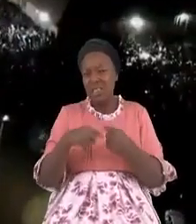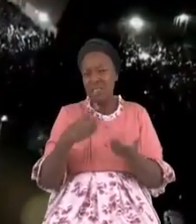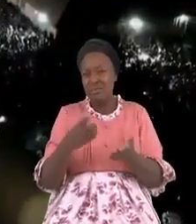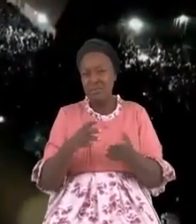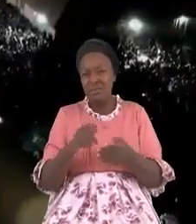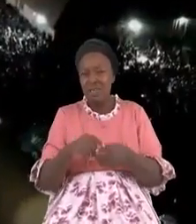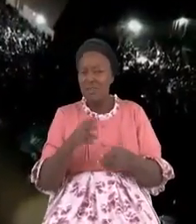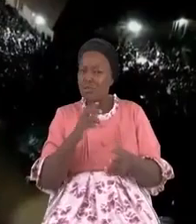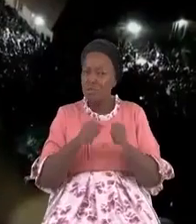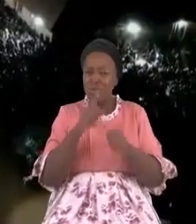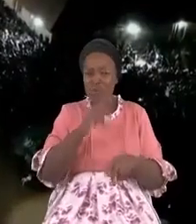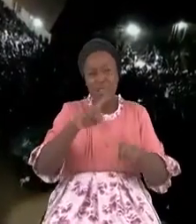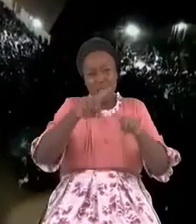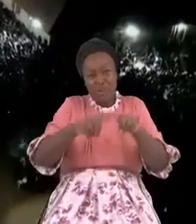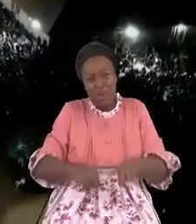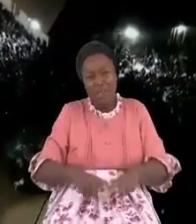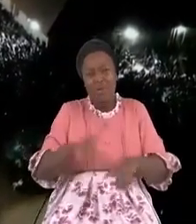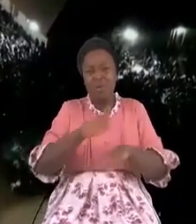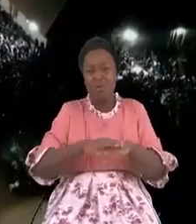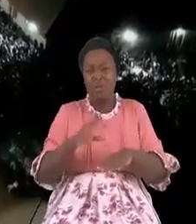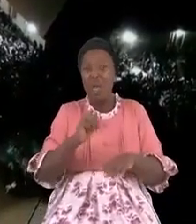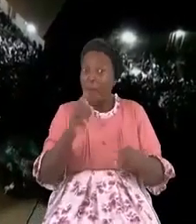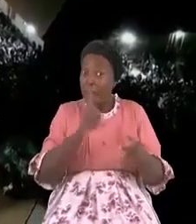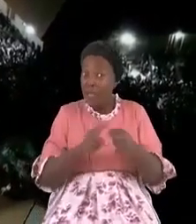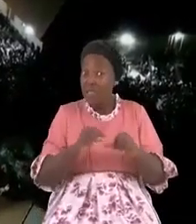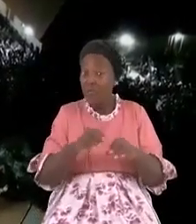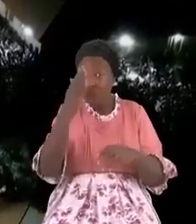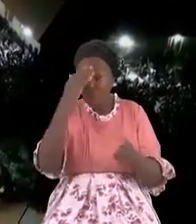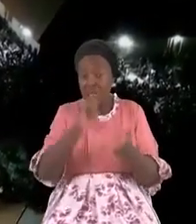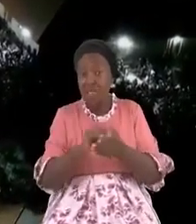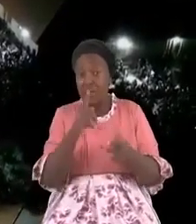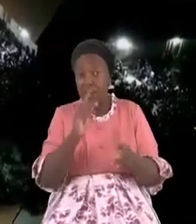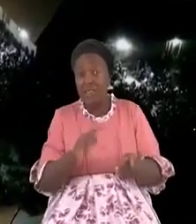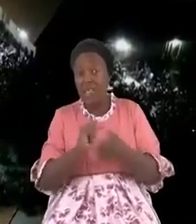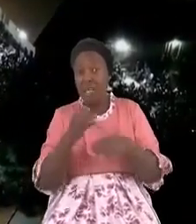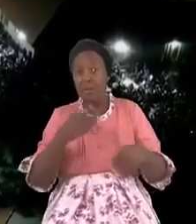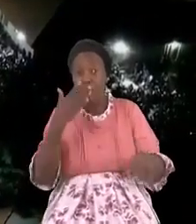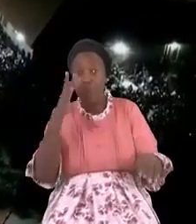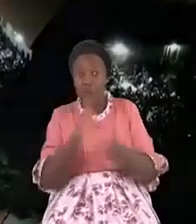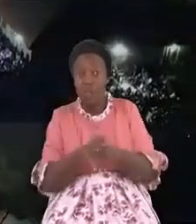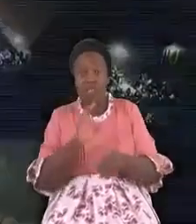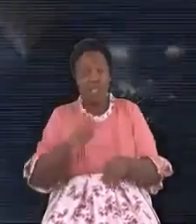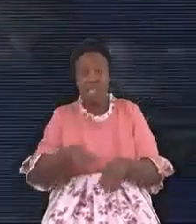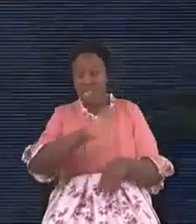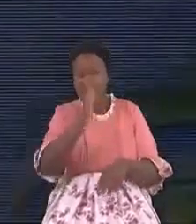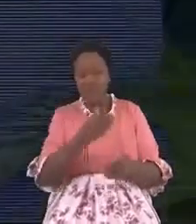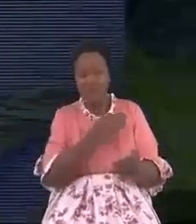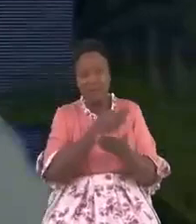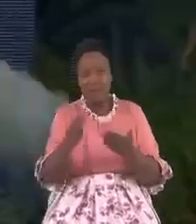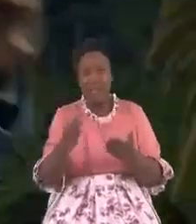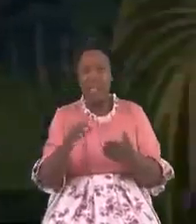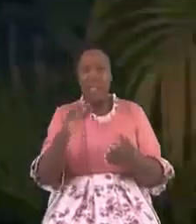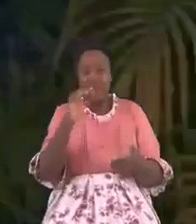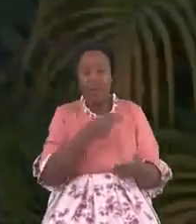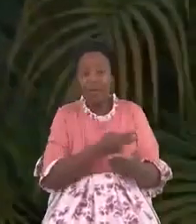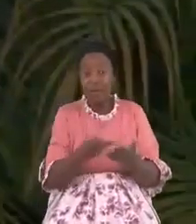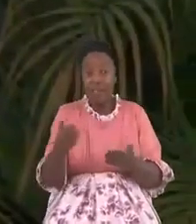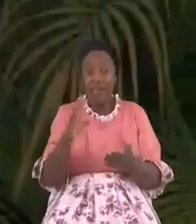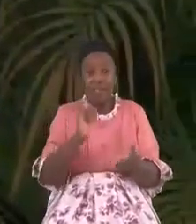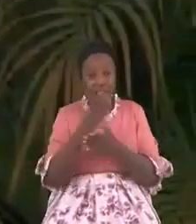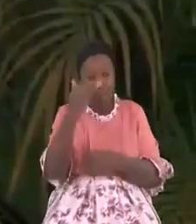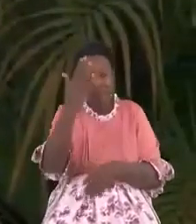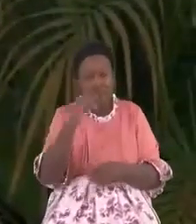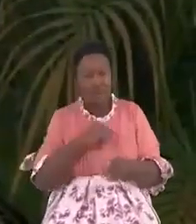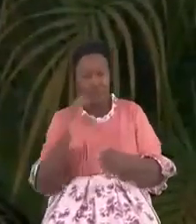na onye a nke kwere nkwa pụghị ime gị atụ agha. Ka mere, tụfuo osisi a